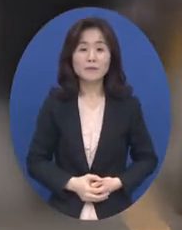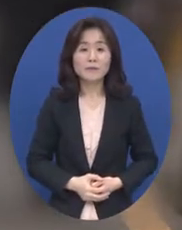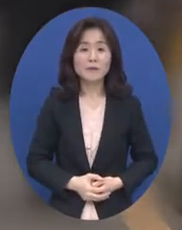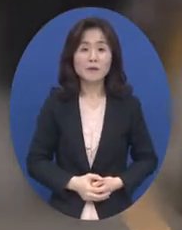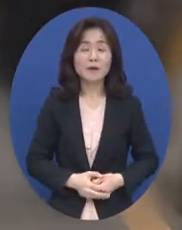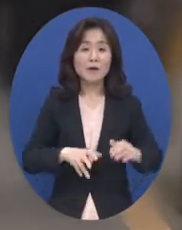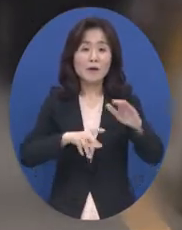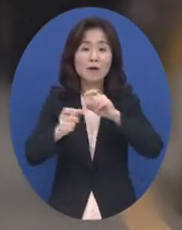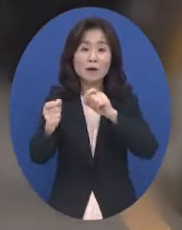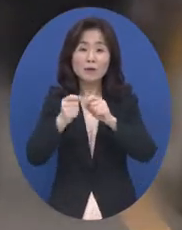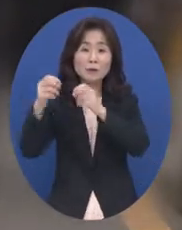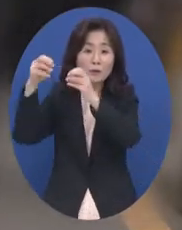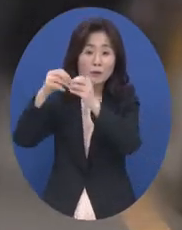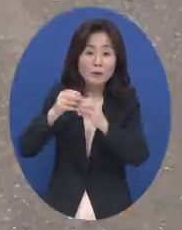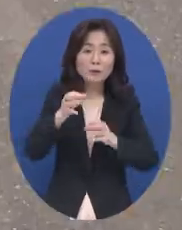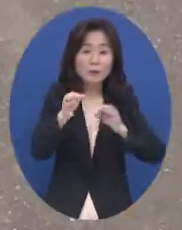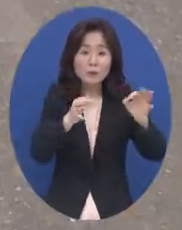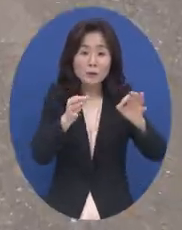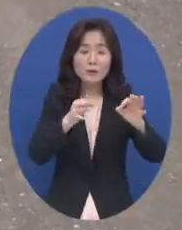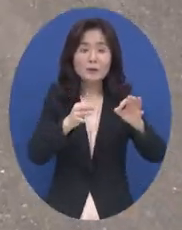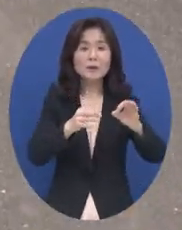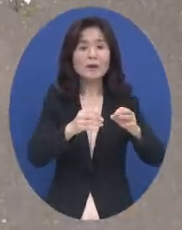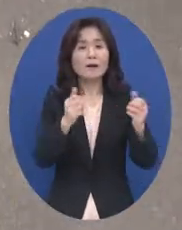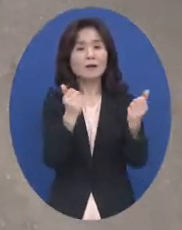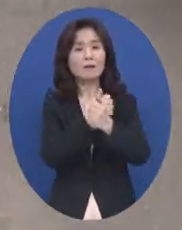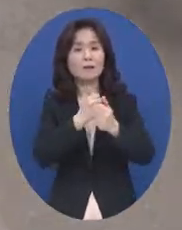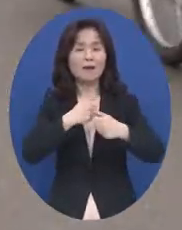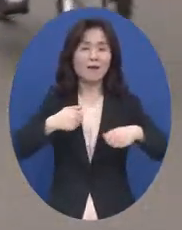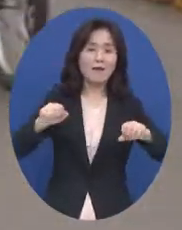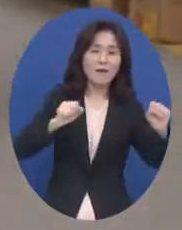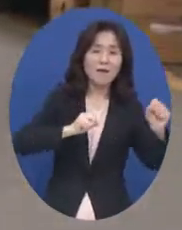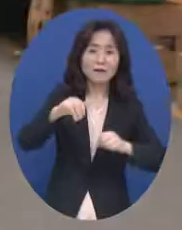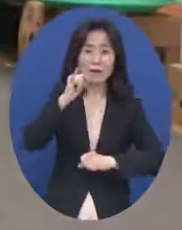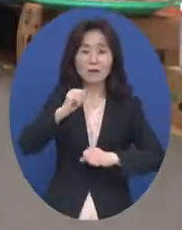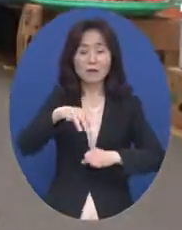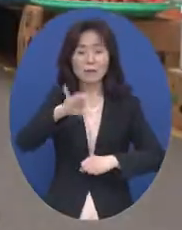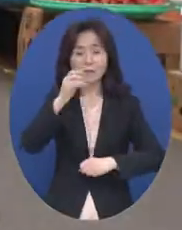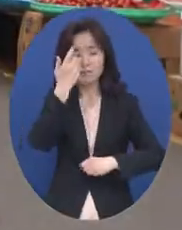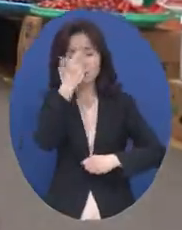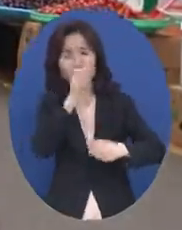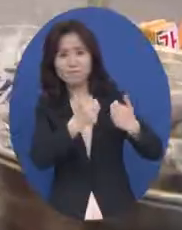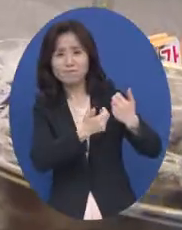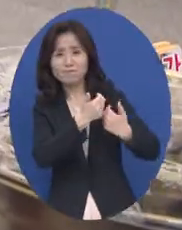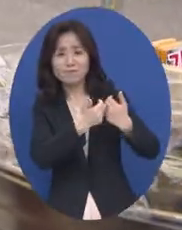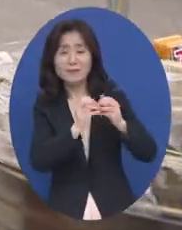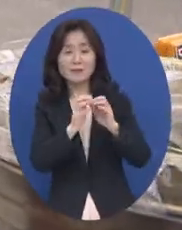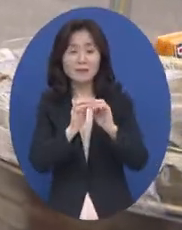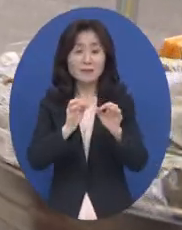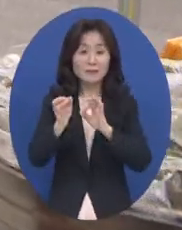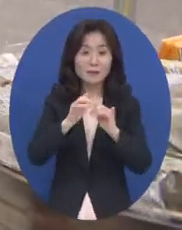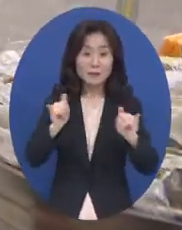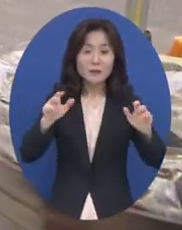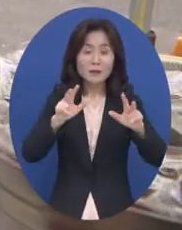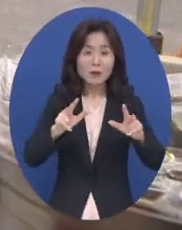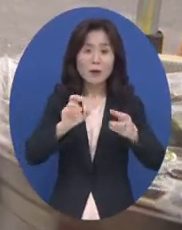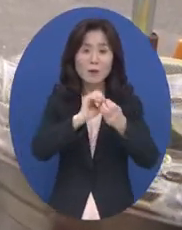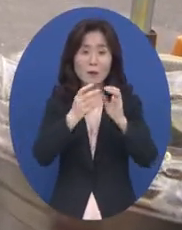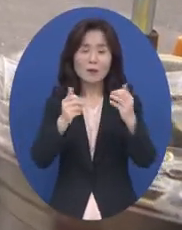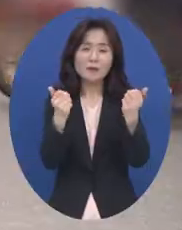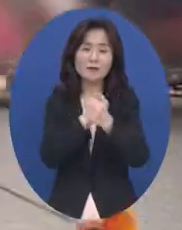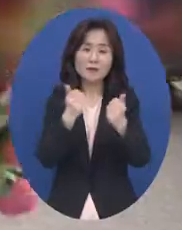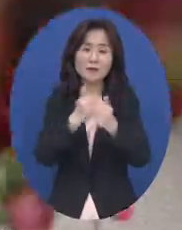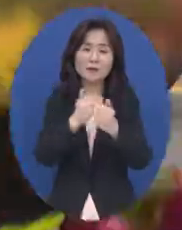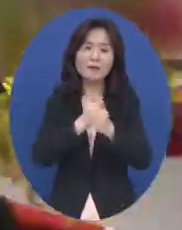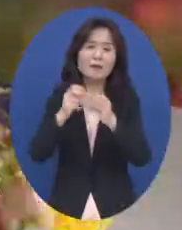역 인근의 전통시장도 꽃 아저씨의 무대입니다. 처음엔 낯설어하던 상인들도 이젠 꽃 아저씨가 시장 명물이